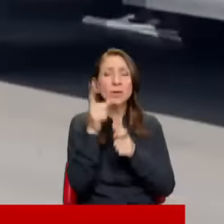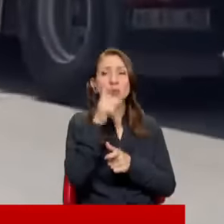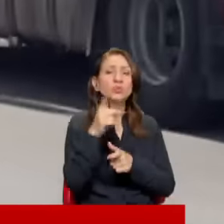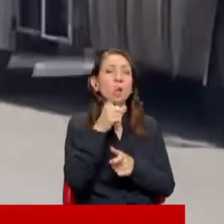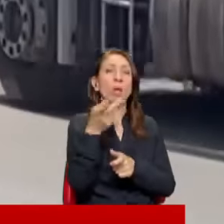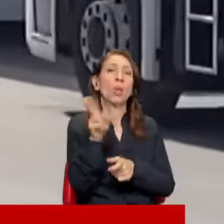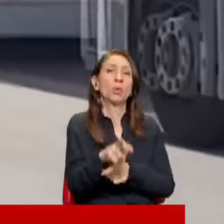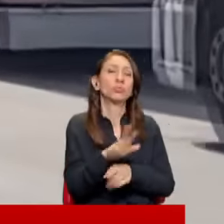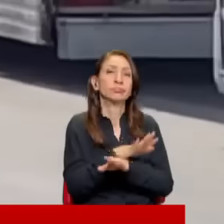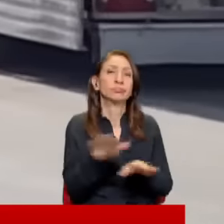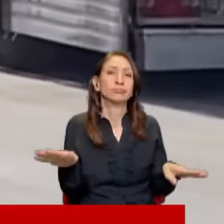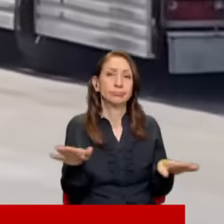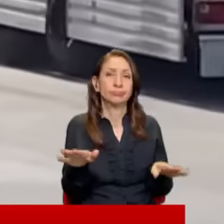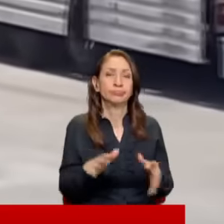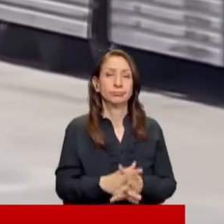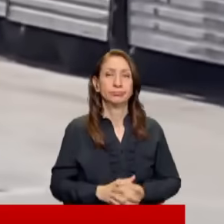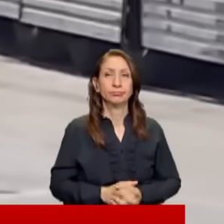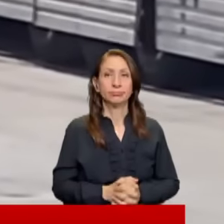uğruna hayatlarından